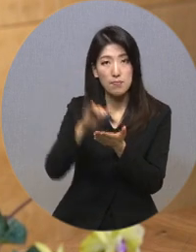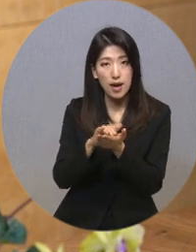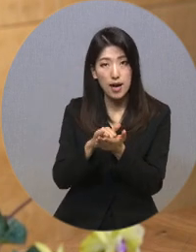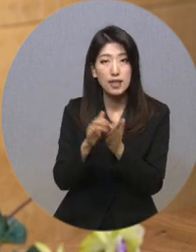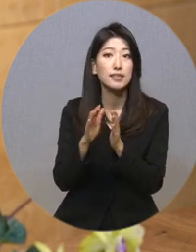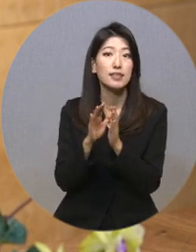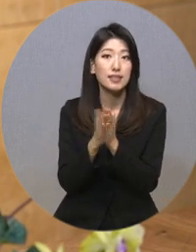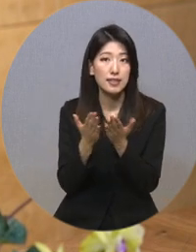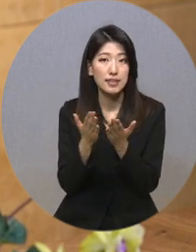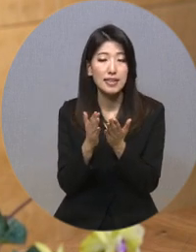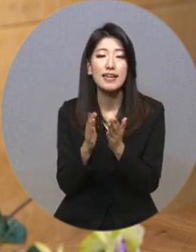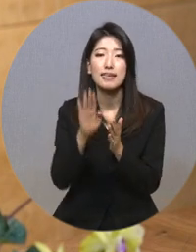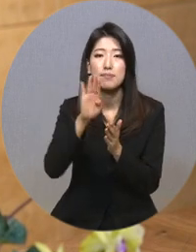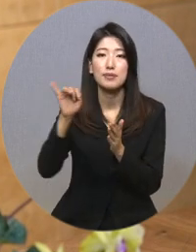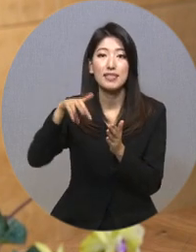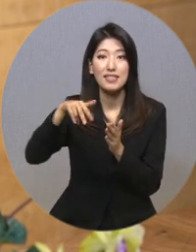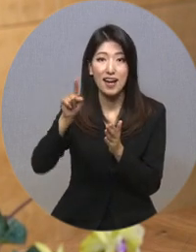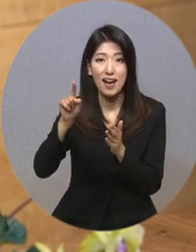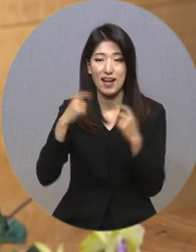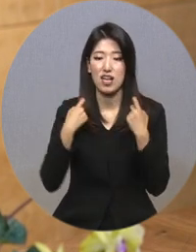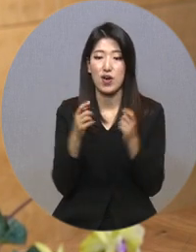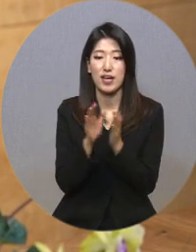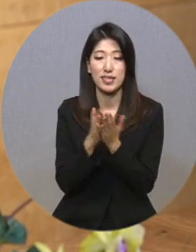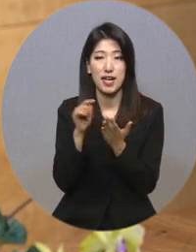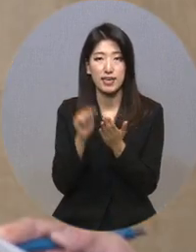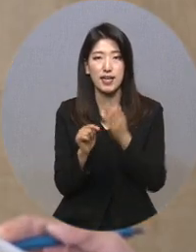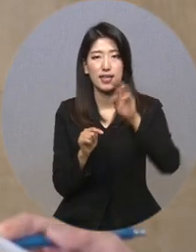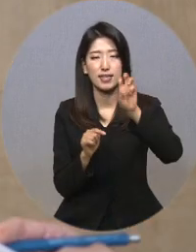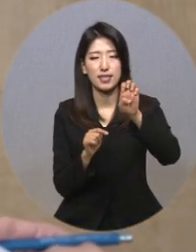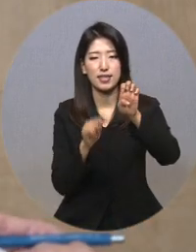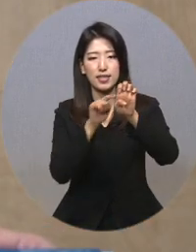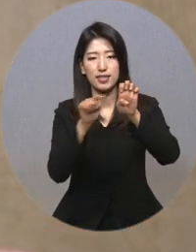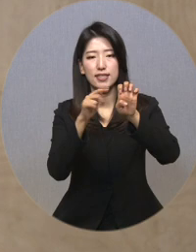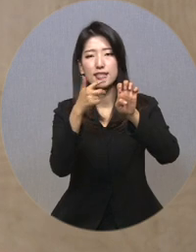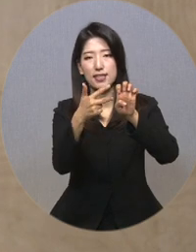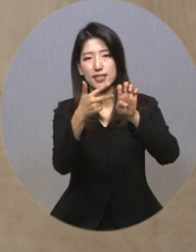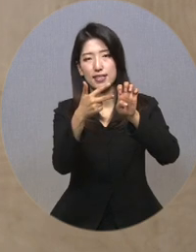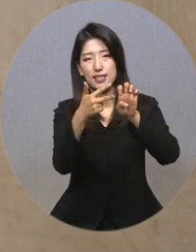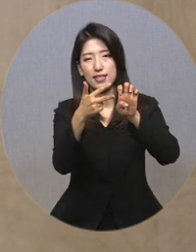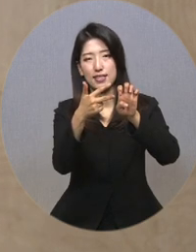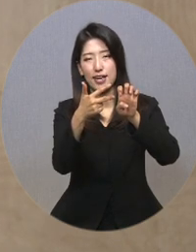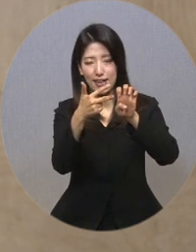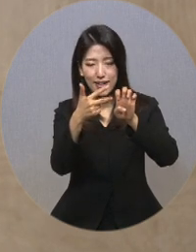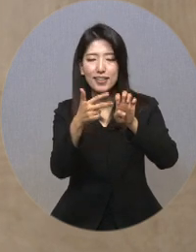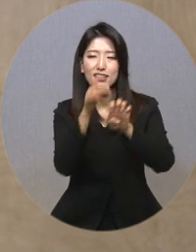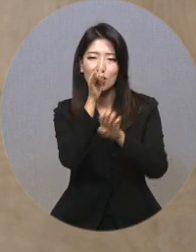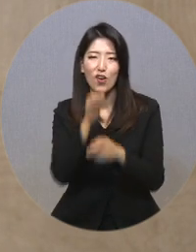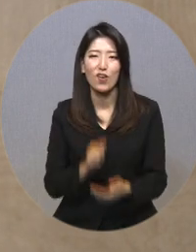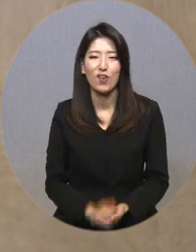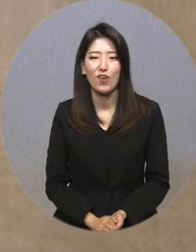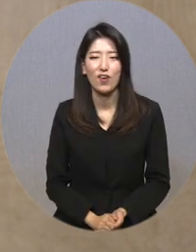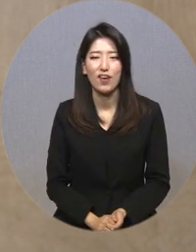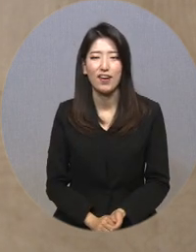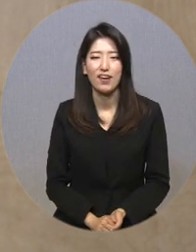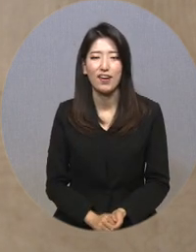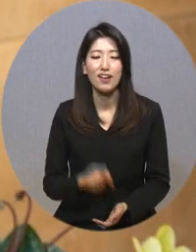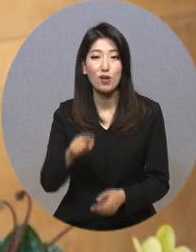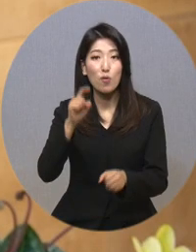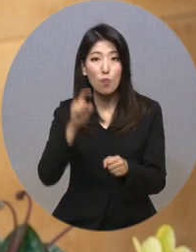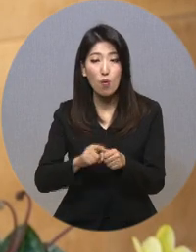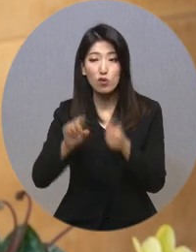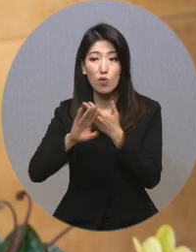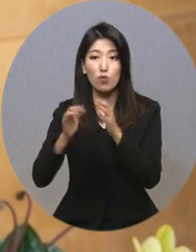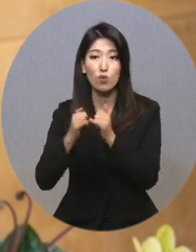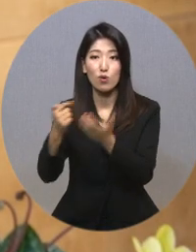비롯한 전국의 7대학만 허락이 되어 있습니다. 저희 이걸 계기로 해서 외국인 유학생들이 굉장히 많이 학교에 오고 있고요.